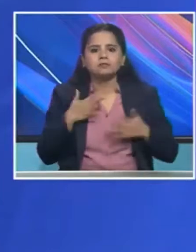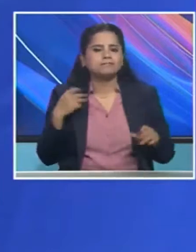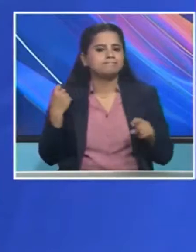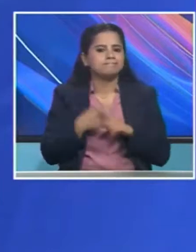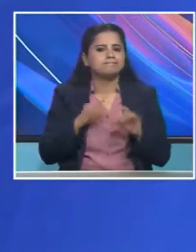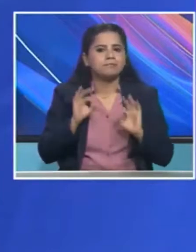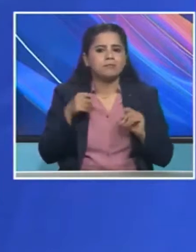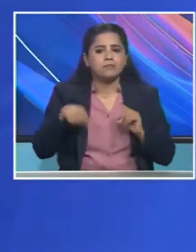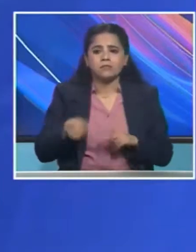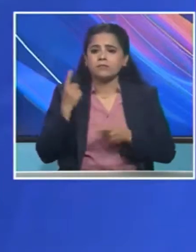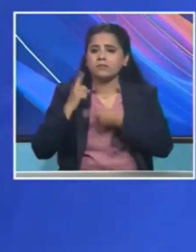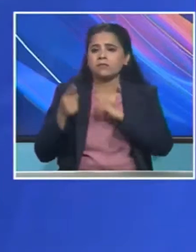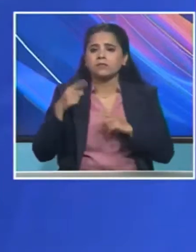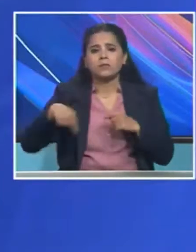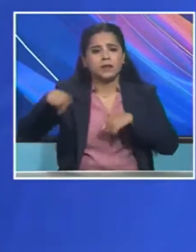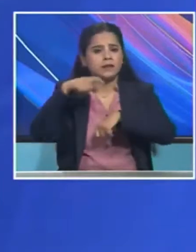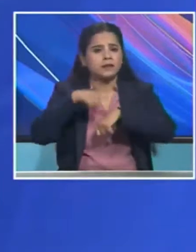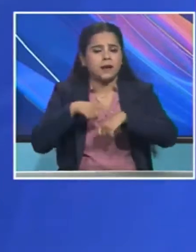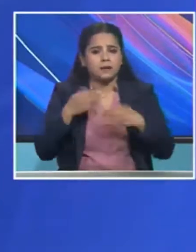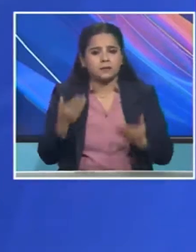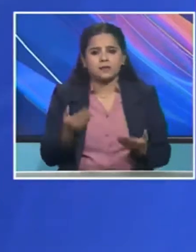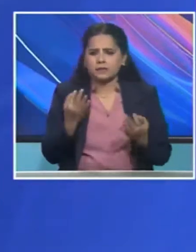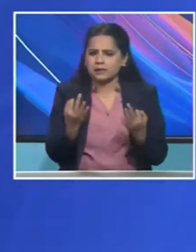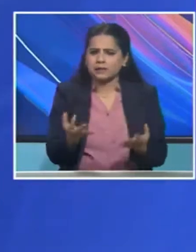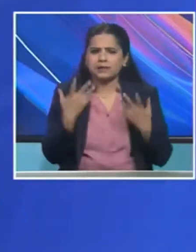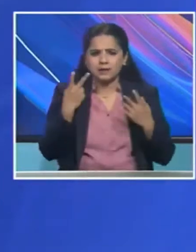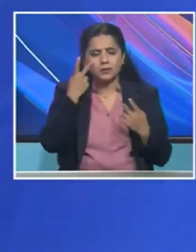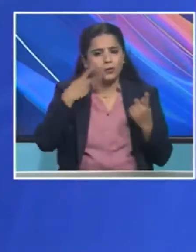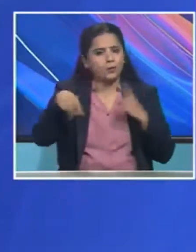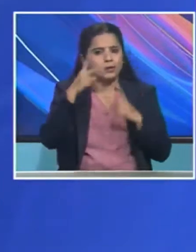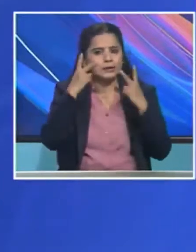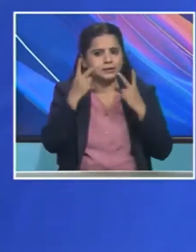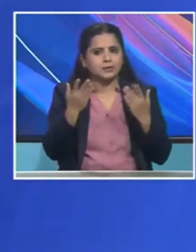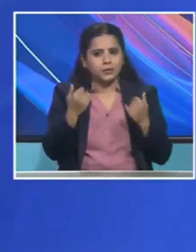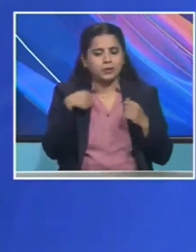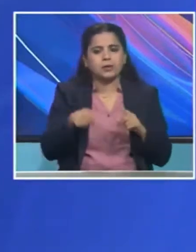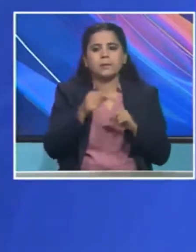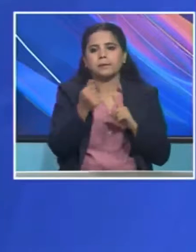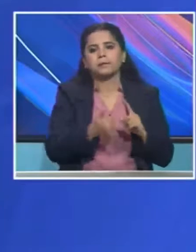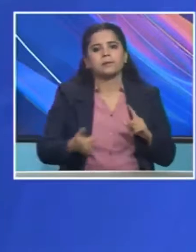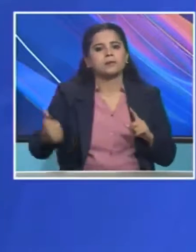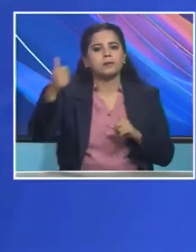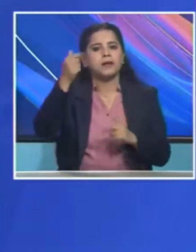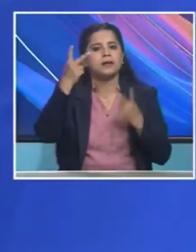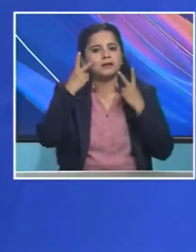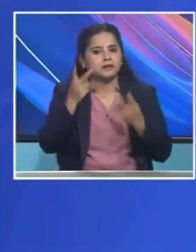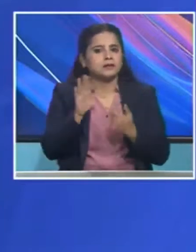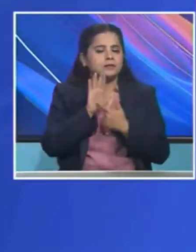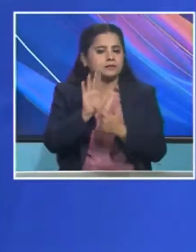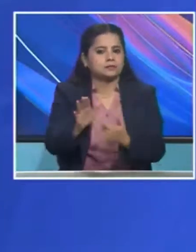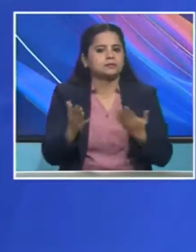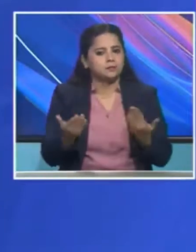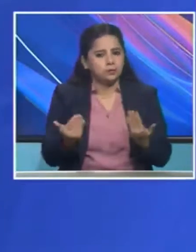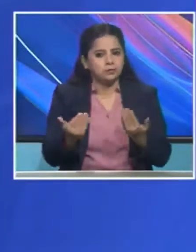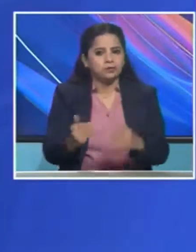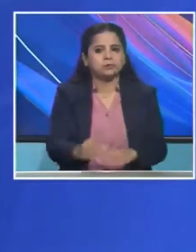ऐतिहासिक अवसर और ये शानदार दृश्य राष्ट्रपति भवन से।